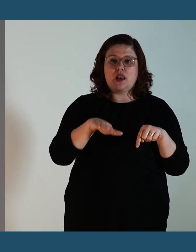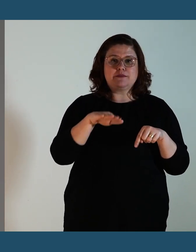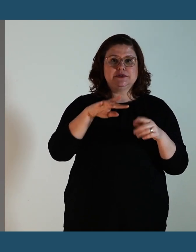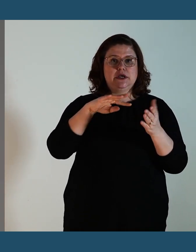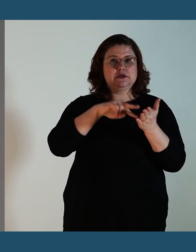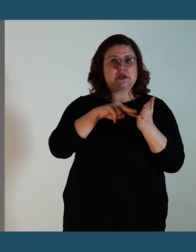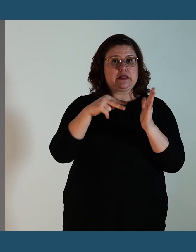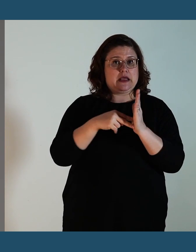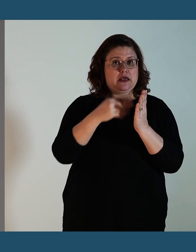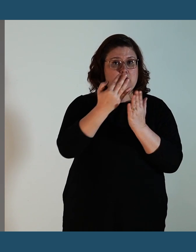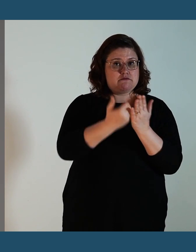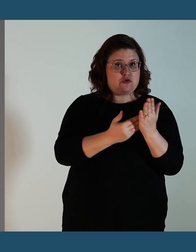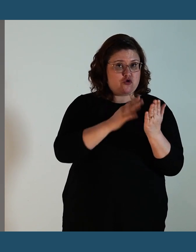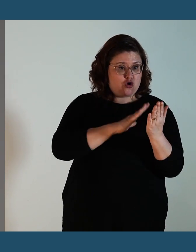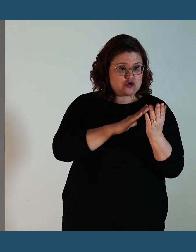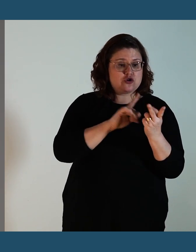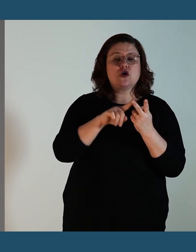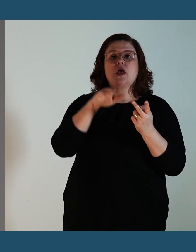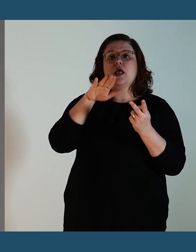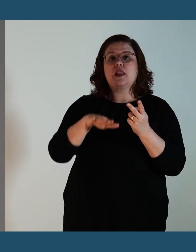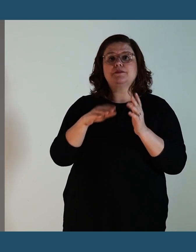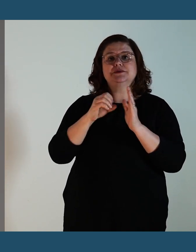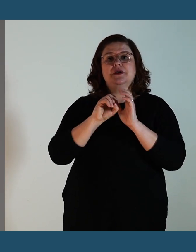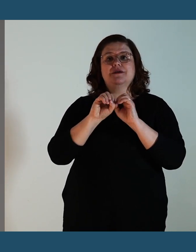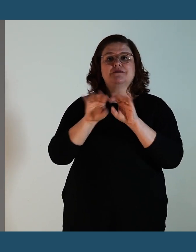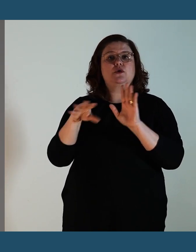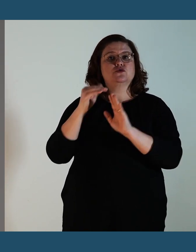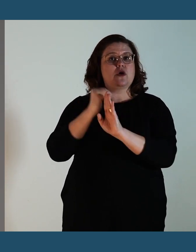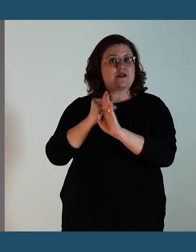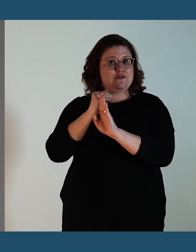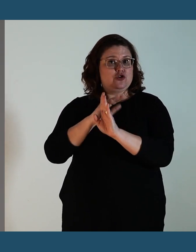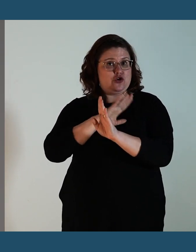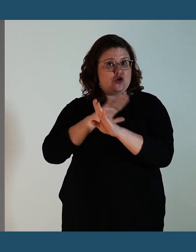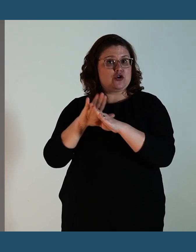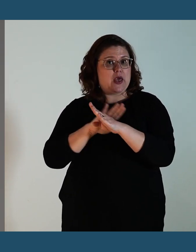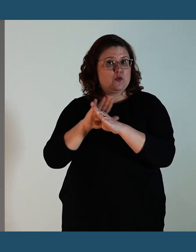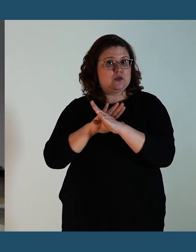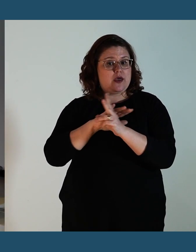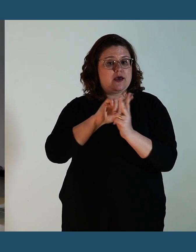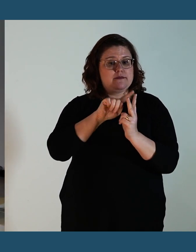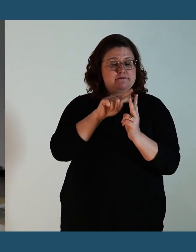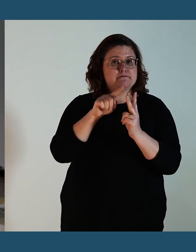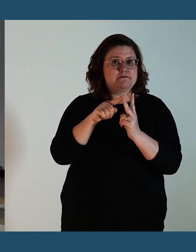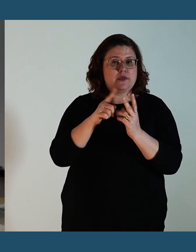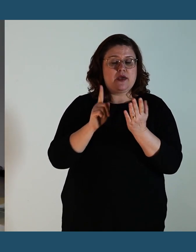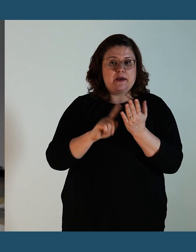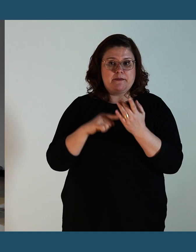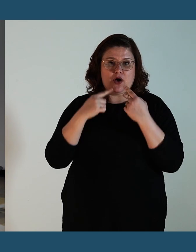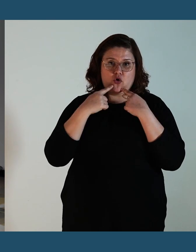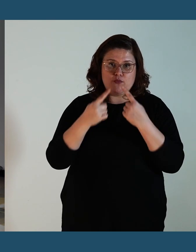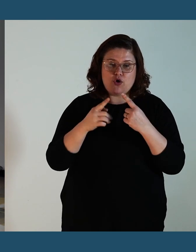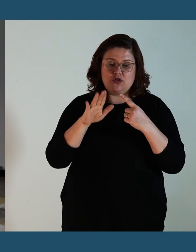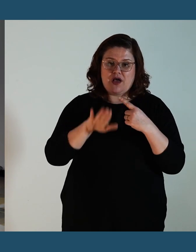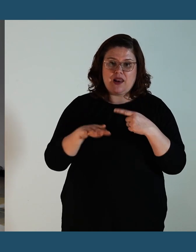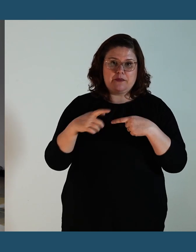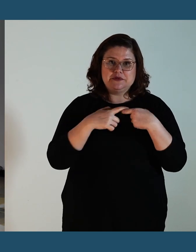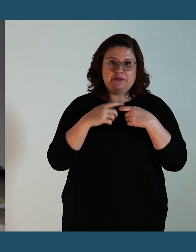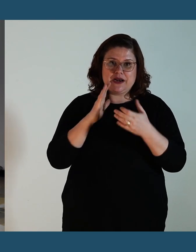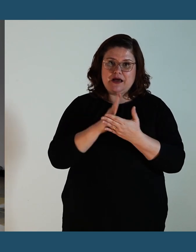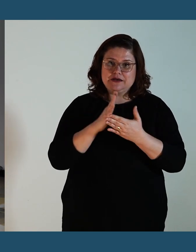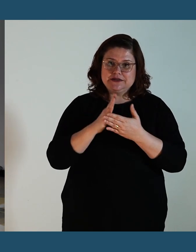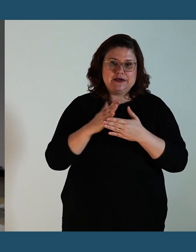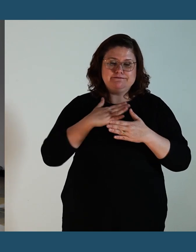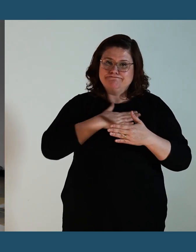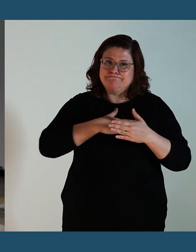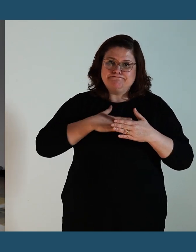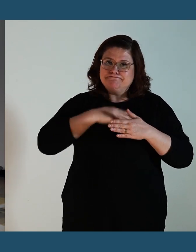lapsistrategia. Meillä on käytössä lapsivaikutusten arviointi. Nyt tunnustan, että lapsiperheasiat ei ole mulle se